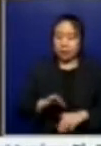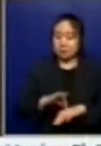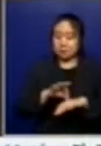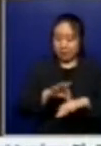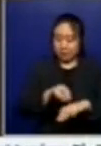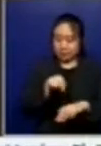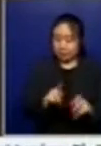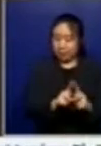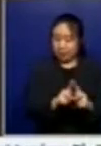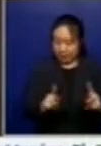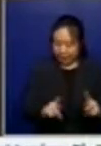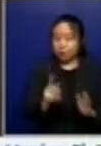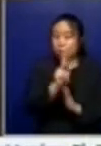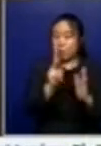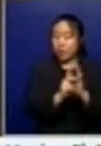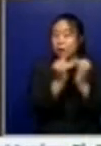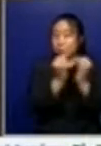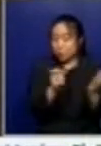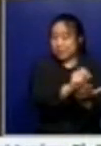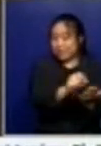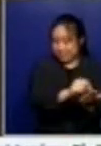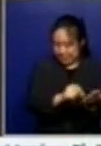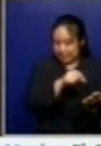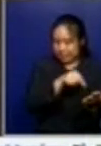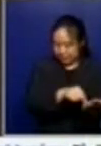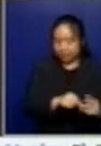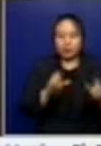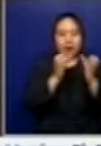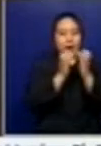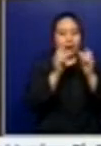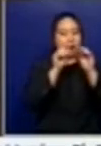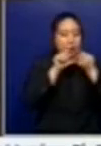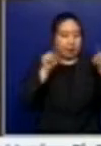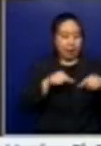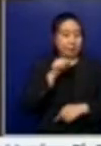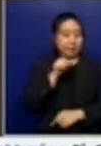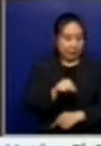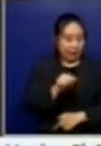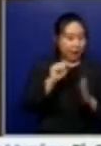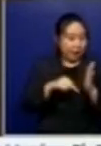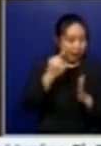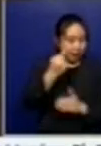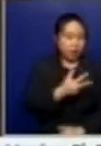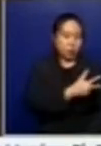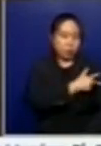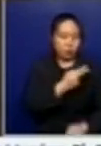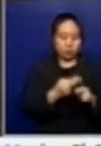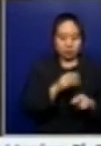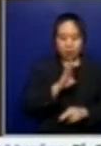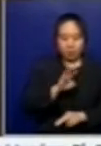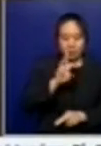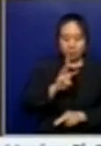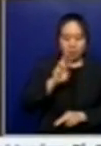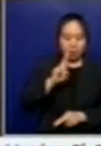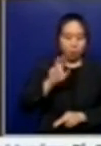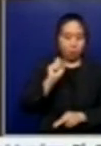กรรมการร่างรัฐธรรมนูญคำสั่งแรกได้แต่งตั้งดร.บวรศักดิ์อุวรรณโน